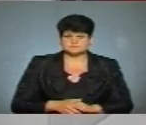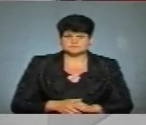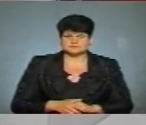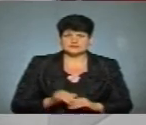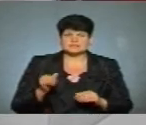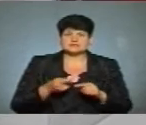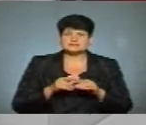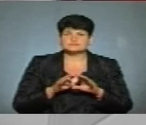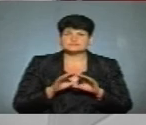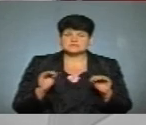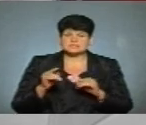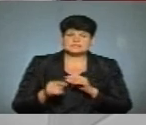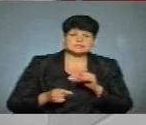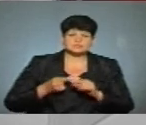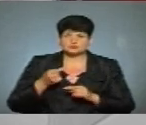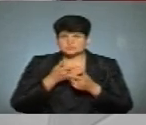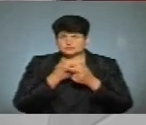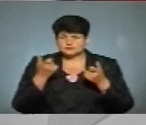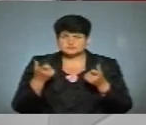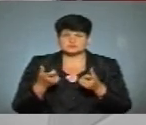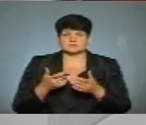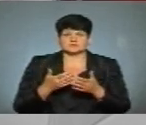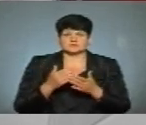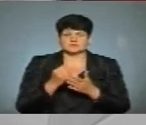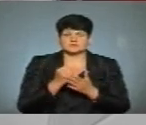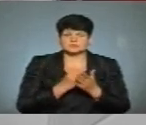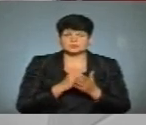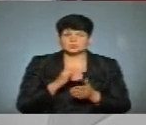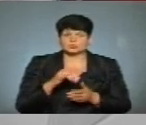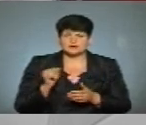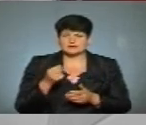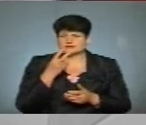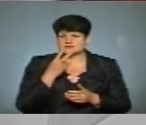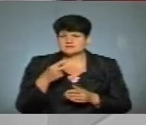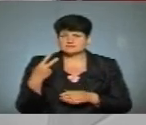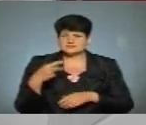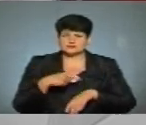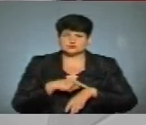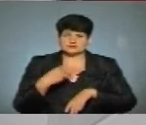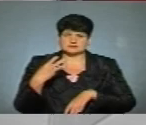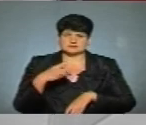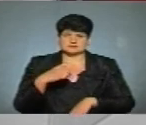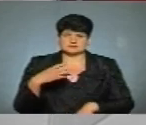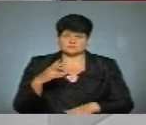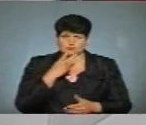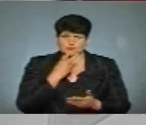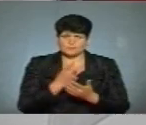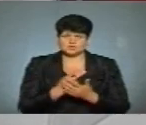І на цьому у мене все. Наступне інформаційне оновлення на телеканалі «ЮА Тернопіль». Дивіться о 20:30. Побачимось.